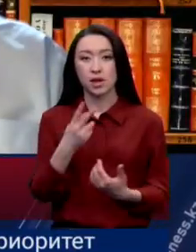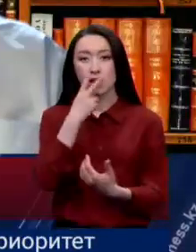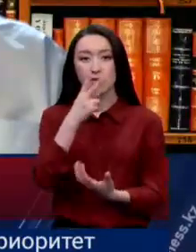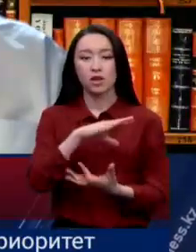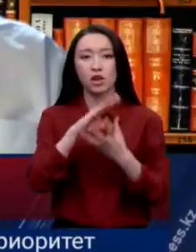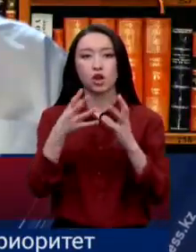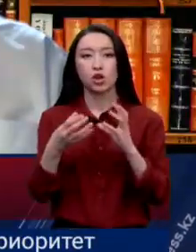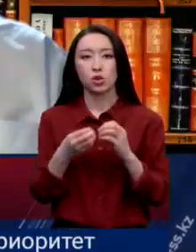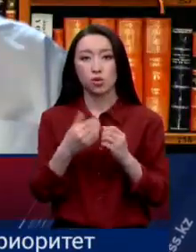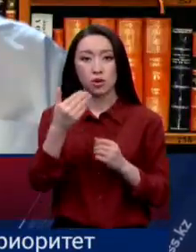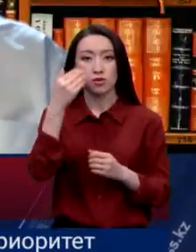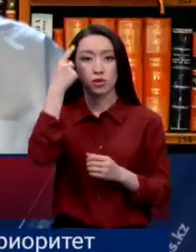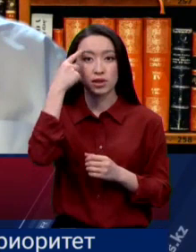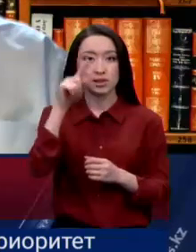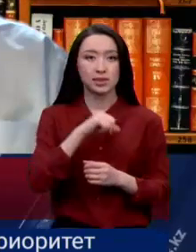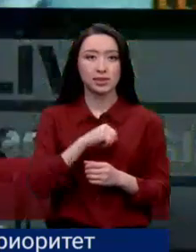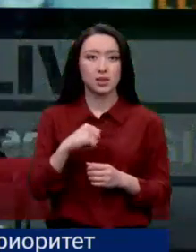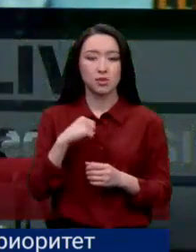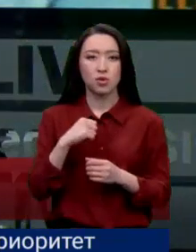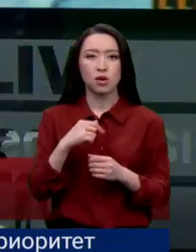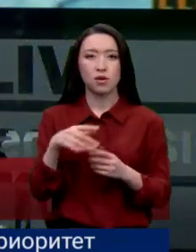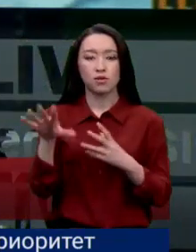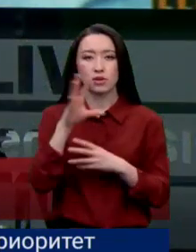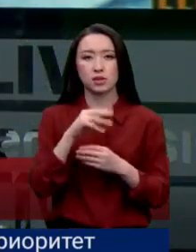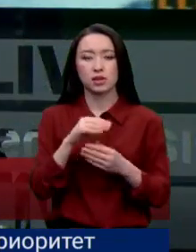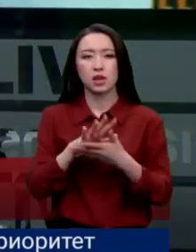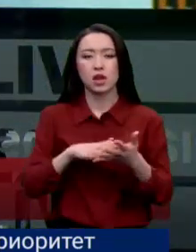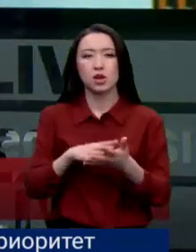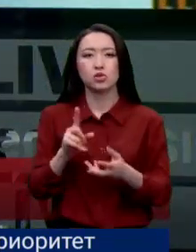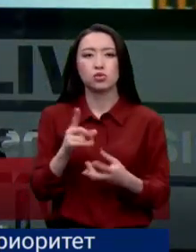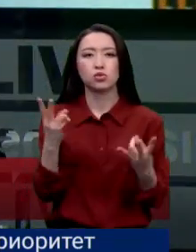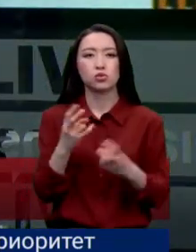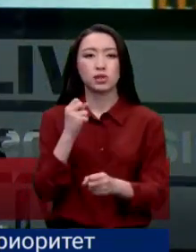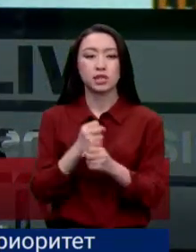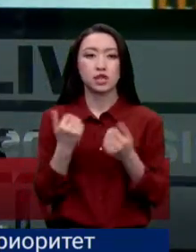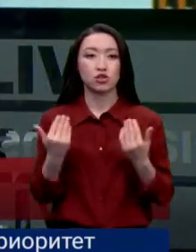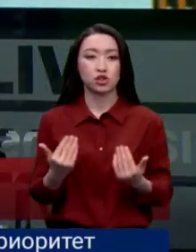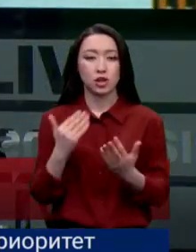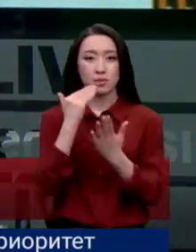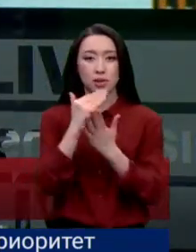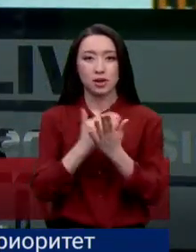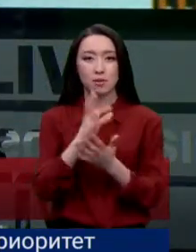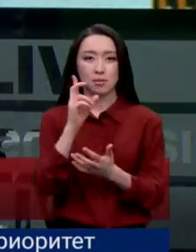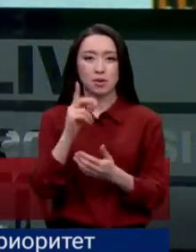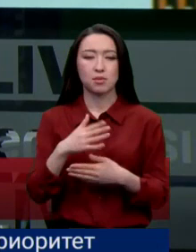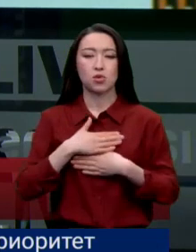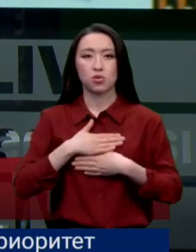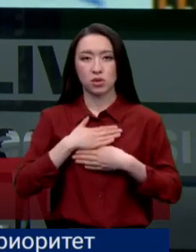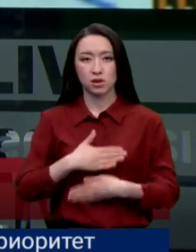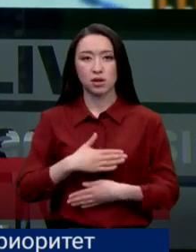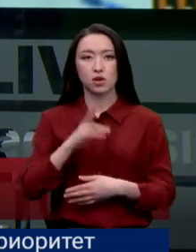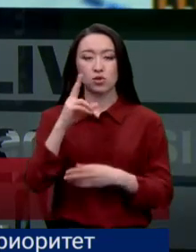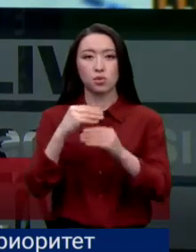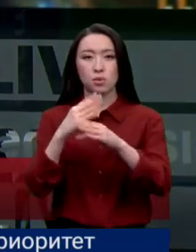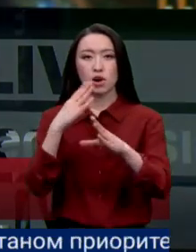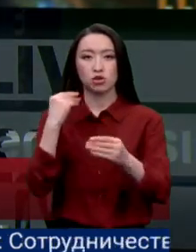во всяком случае, эту идею саму не слишком-то оправдывают. А что нужно сделать? Какая программа сейчас может удовлетворить и спрос автопрома, ну